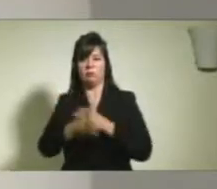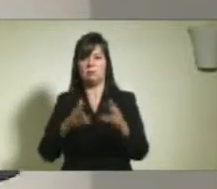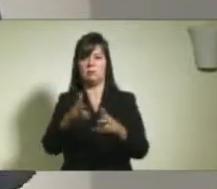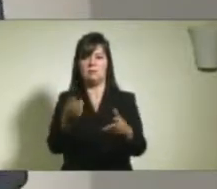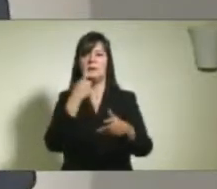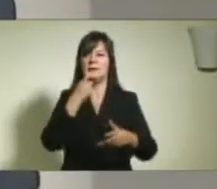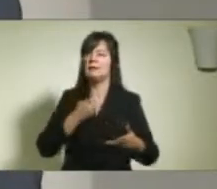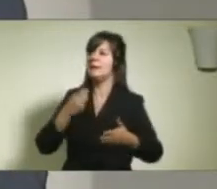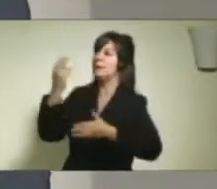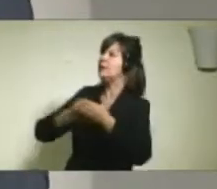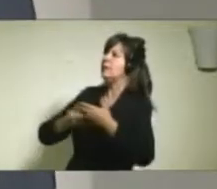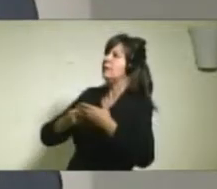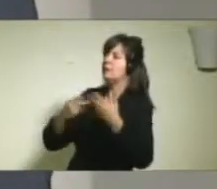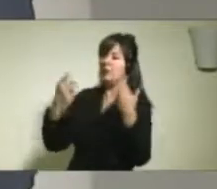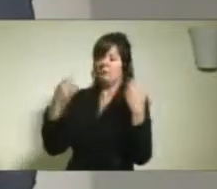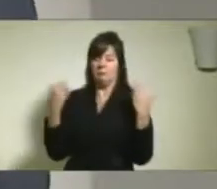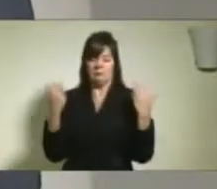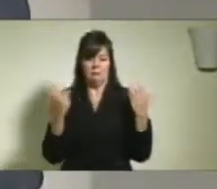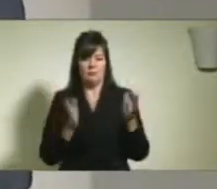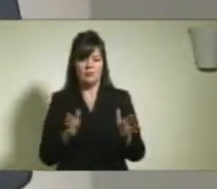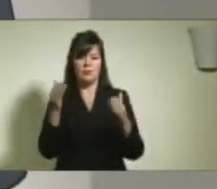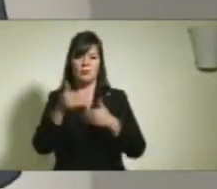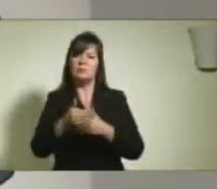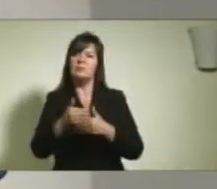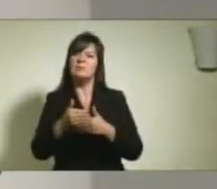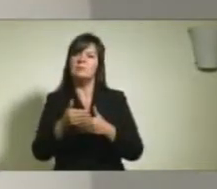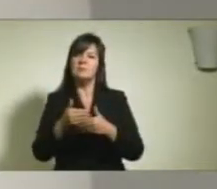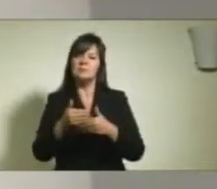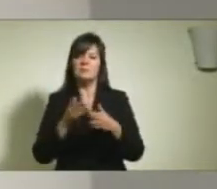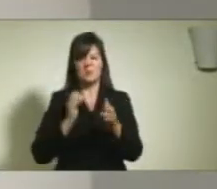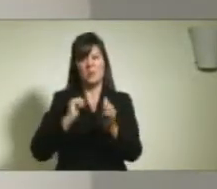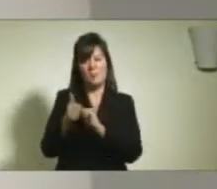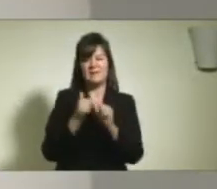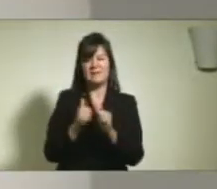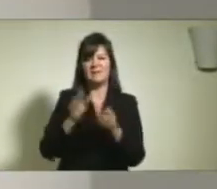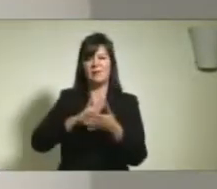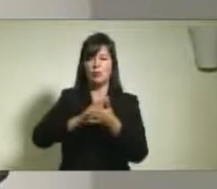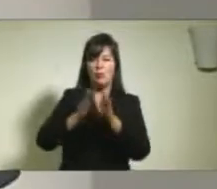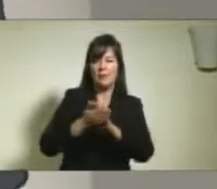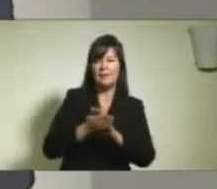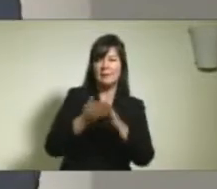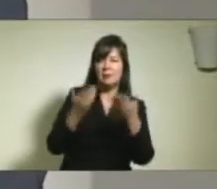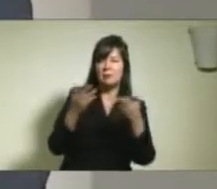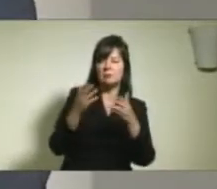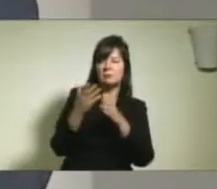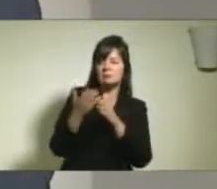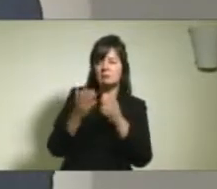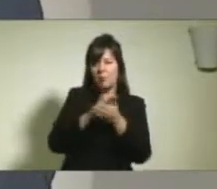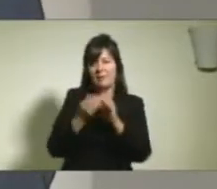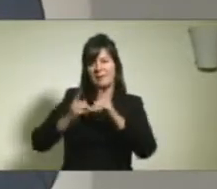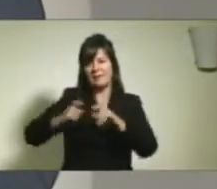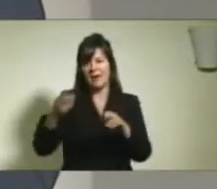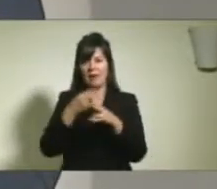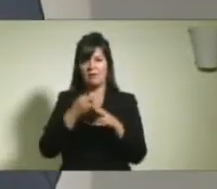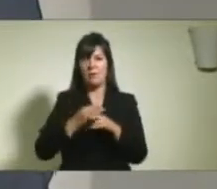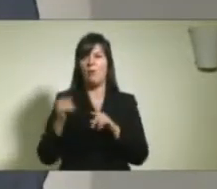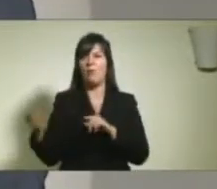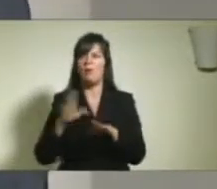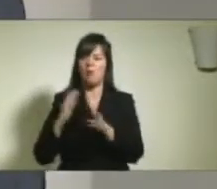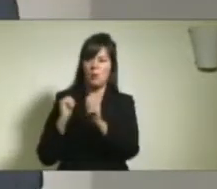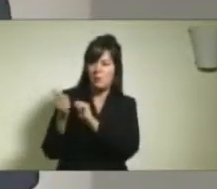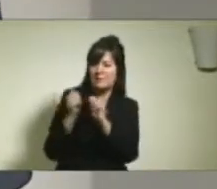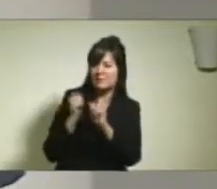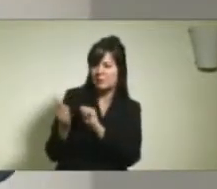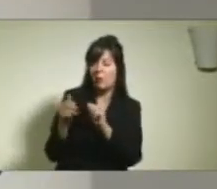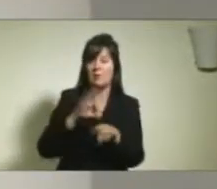parle que l'avenir est dans le secteur du colis compétitif, c'est des débats à avoir, mais en même temps, des conditions de travail décentes, un